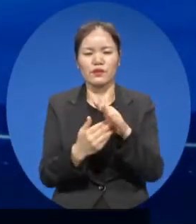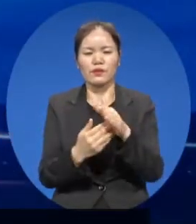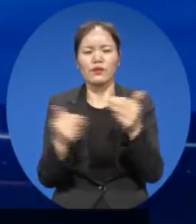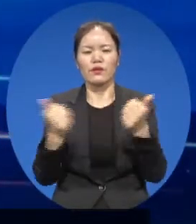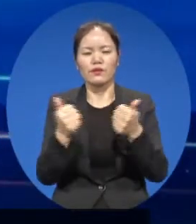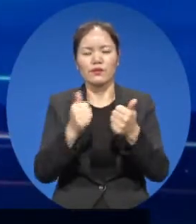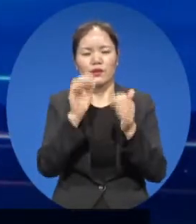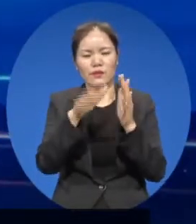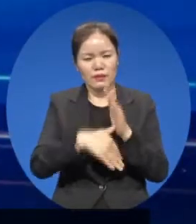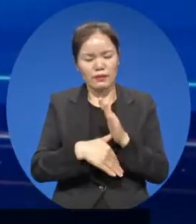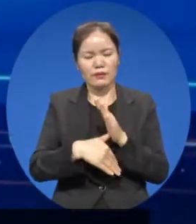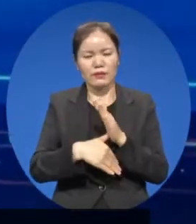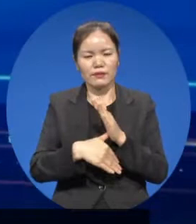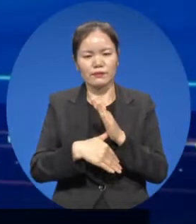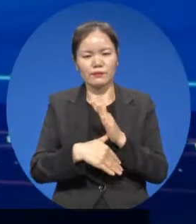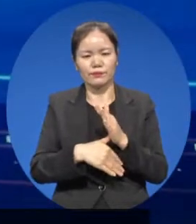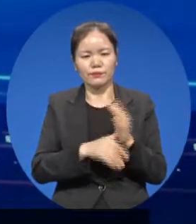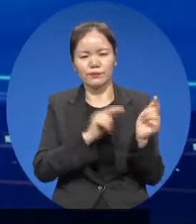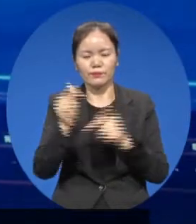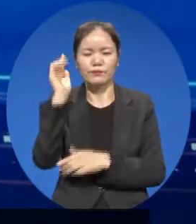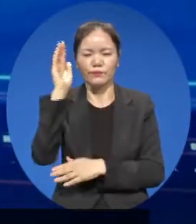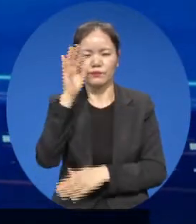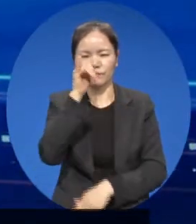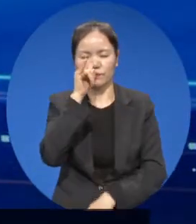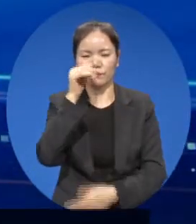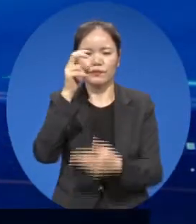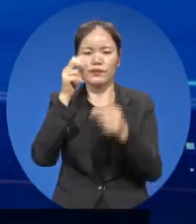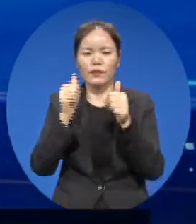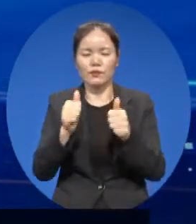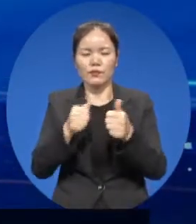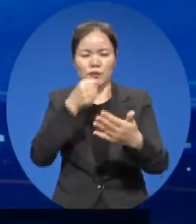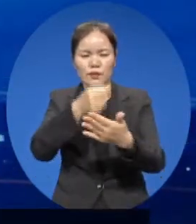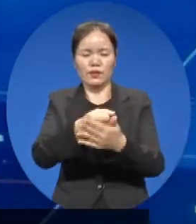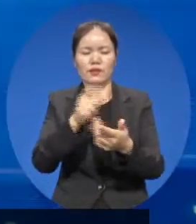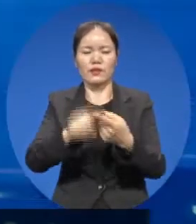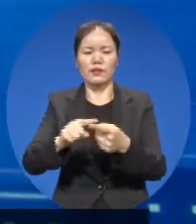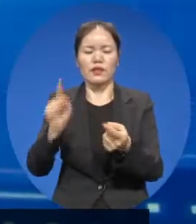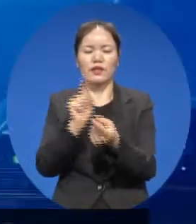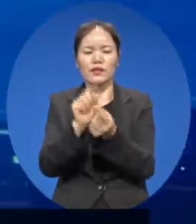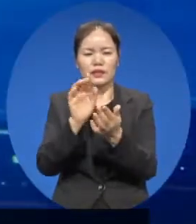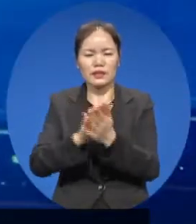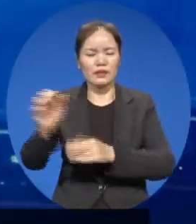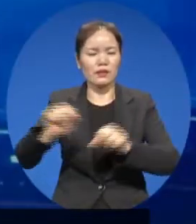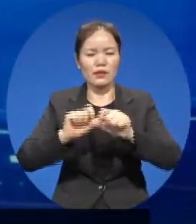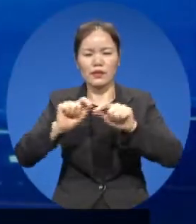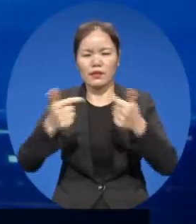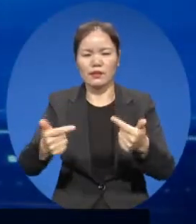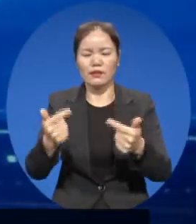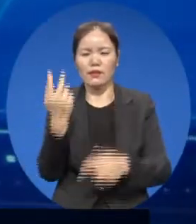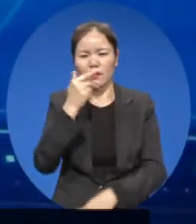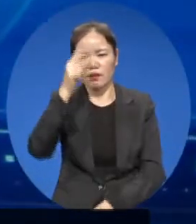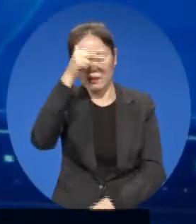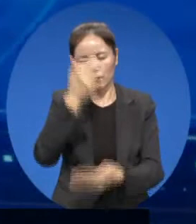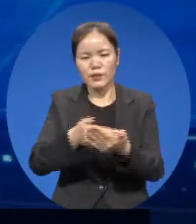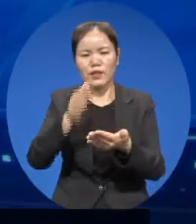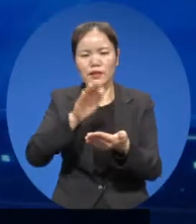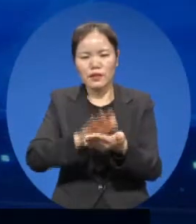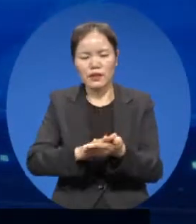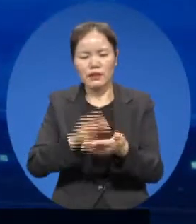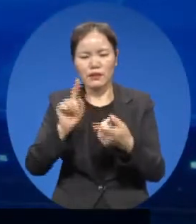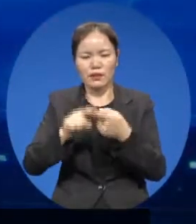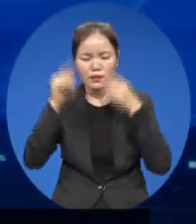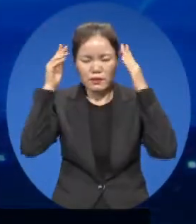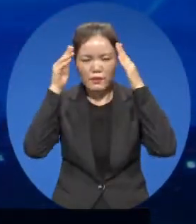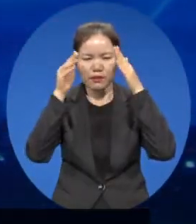발언들이 나왔습니다만 일단 이 법원 결정 등등하게 직접적으로 대응하는 것보다는 검찰 개혁 이라는 데 집중하는